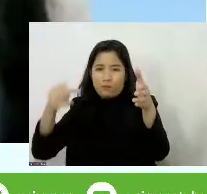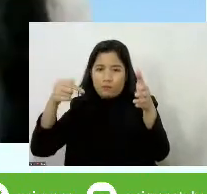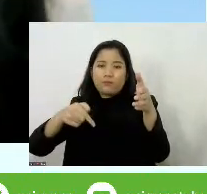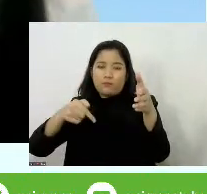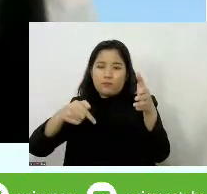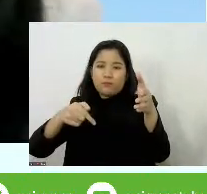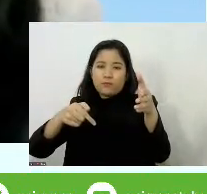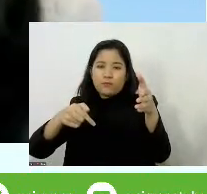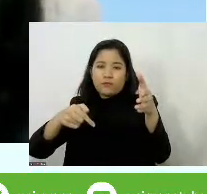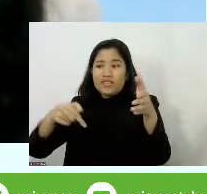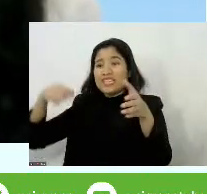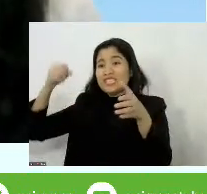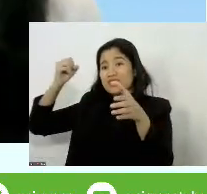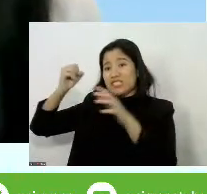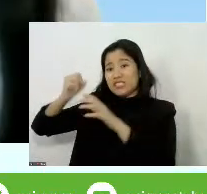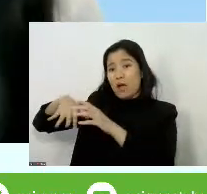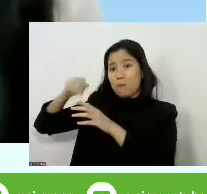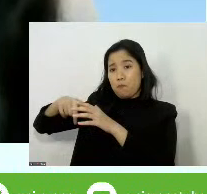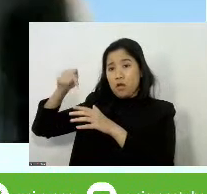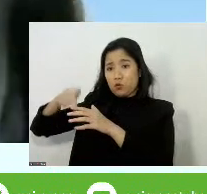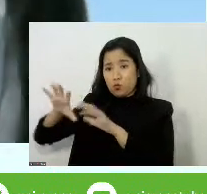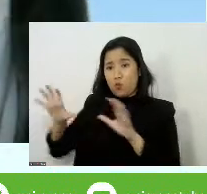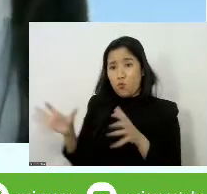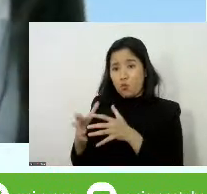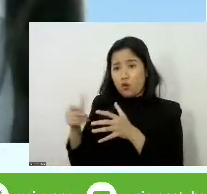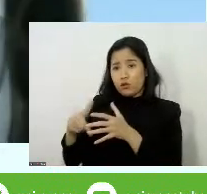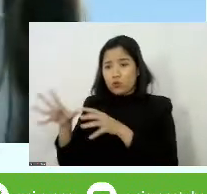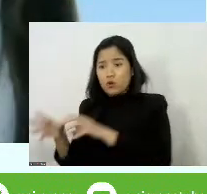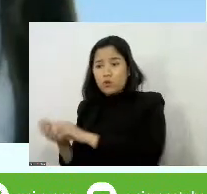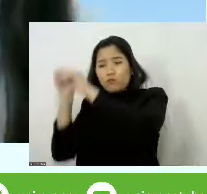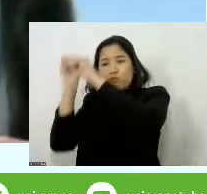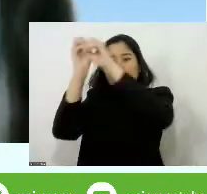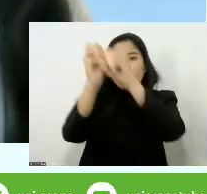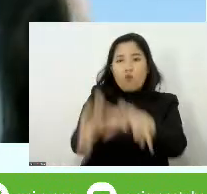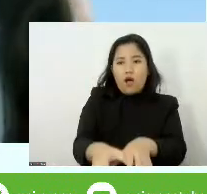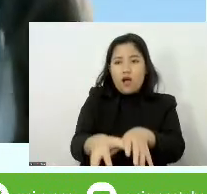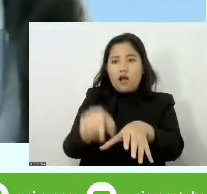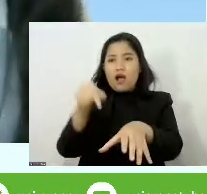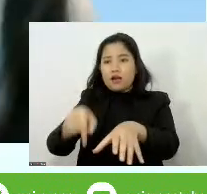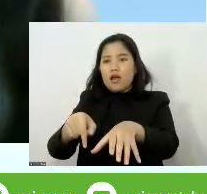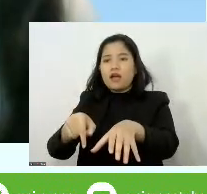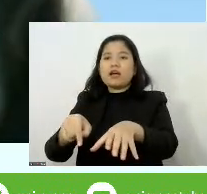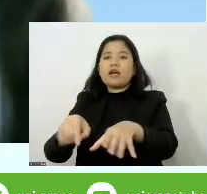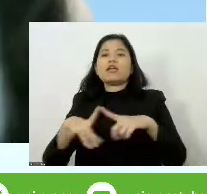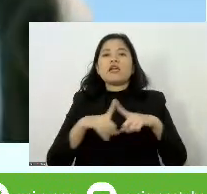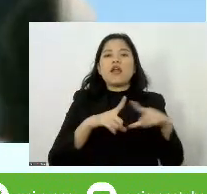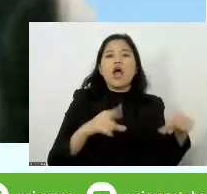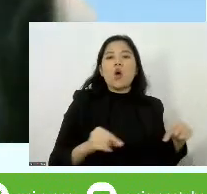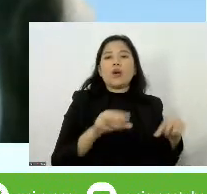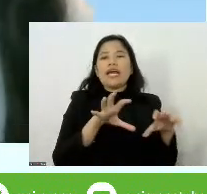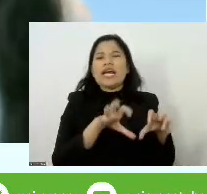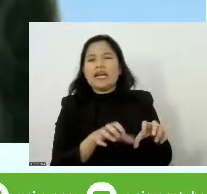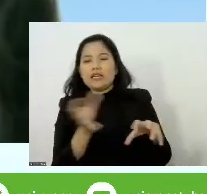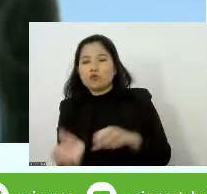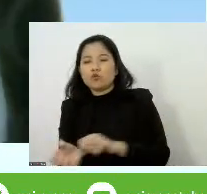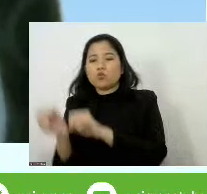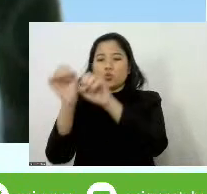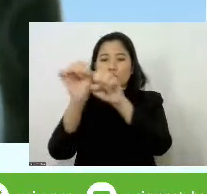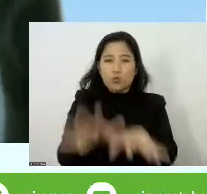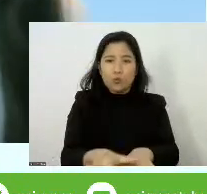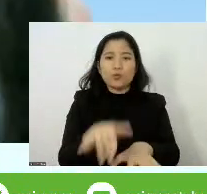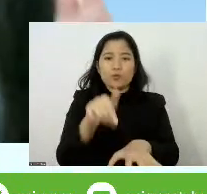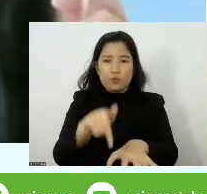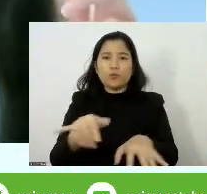lalu sampah organik itu kamu buang aja ke sana Lalu ditutup dengan daun-daun kering pasti banyak pake daun kering